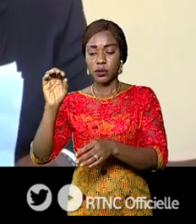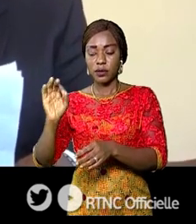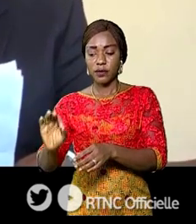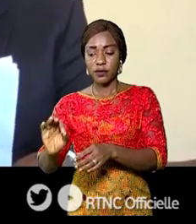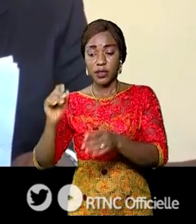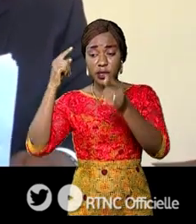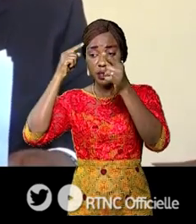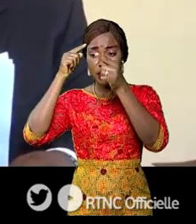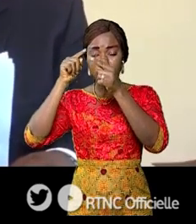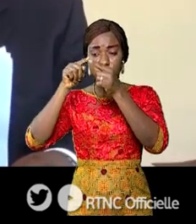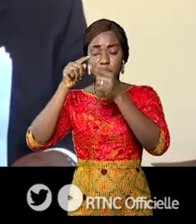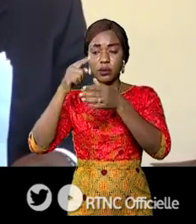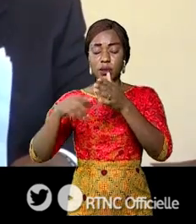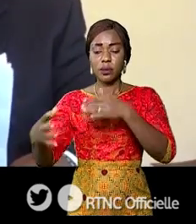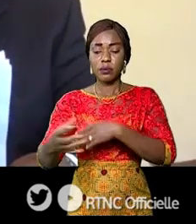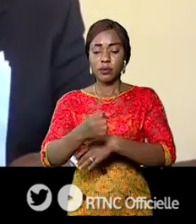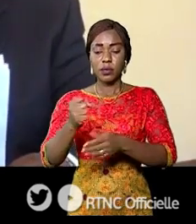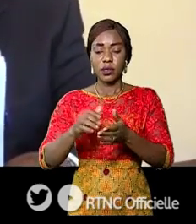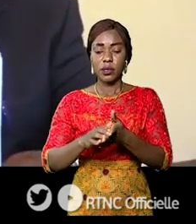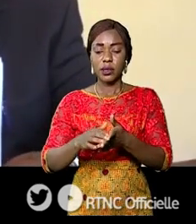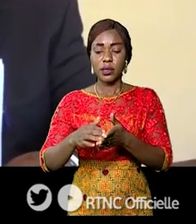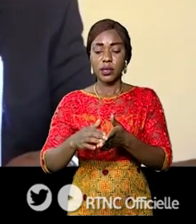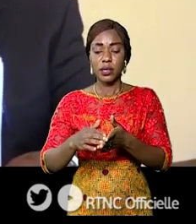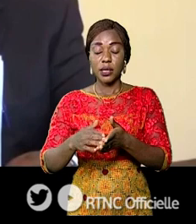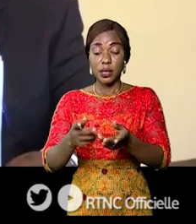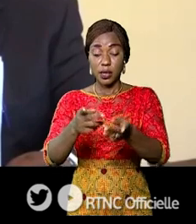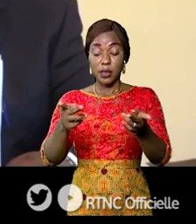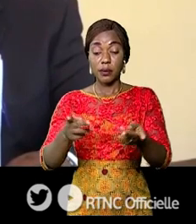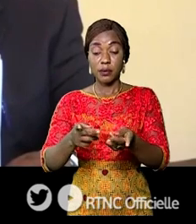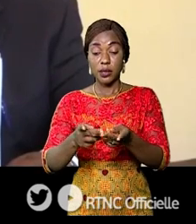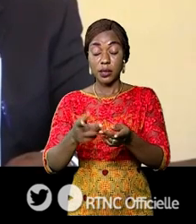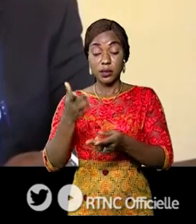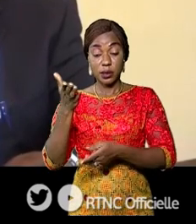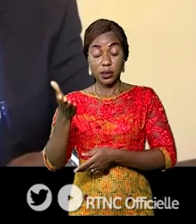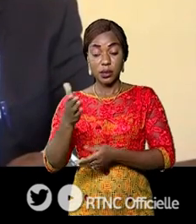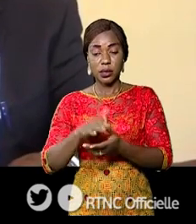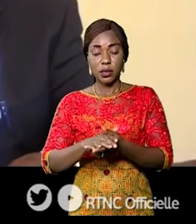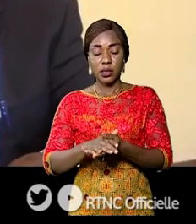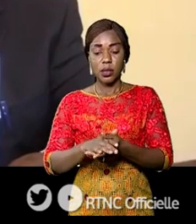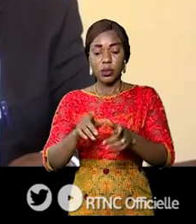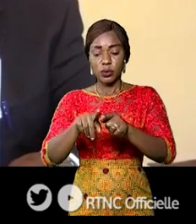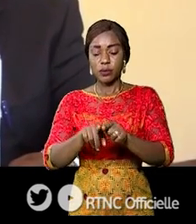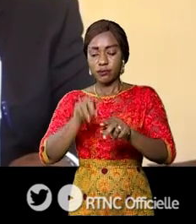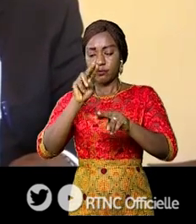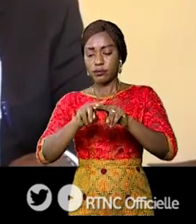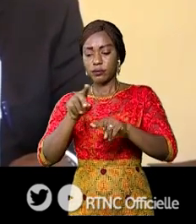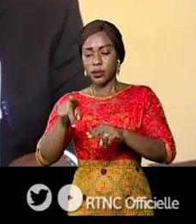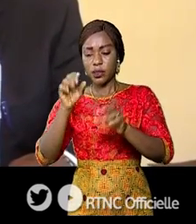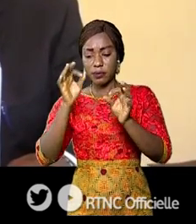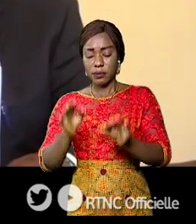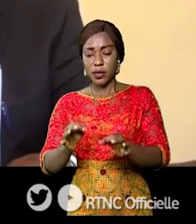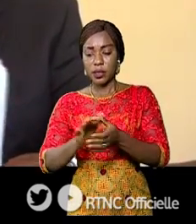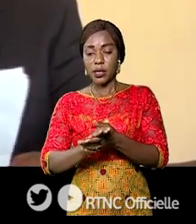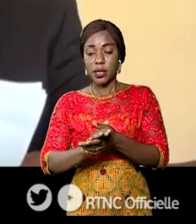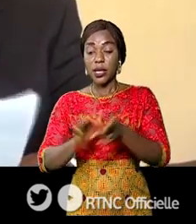comme intention de prendre le centre-ville, la place Moïse Tshombe, la poste et la station de